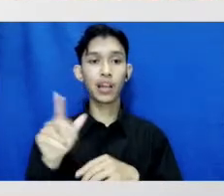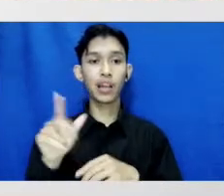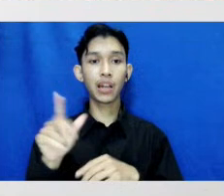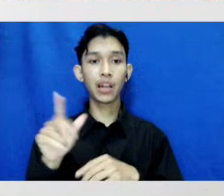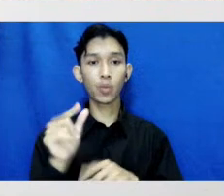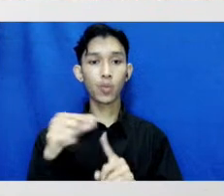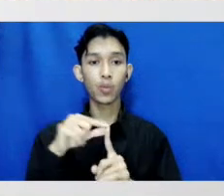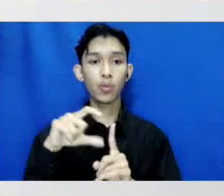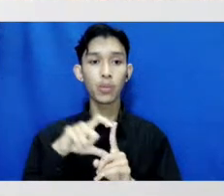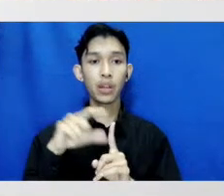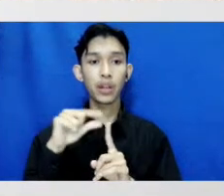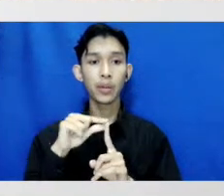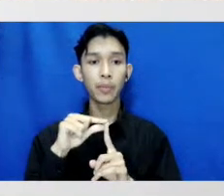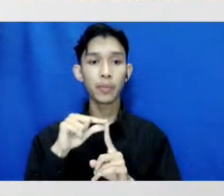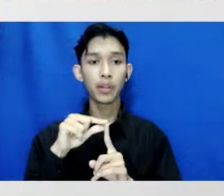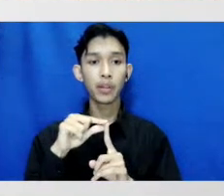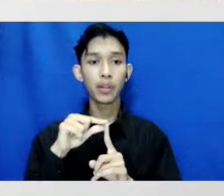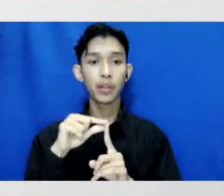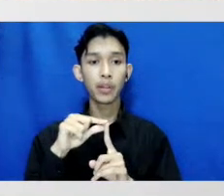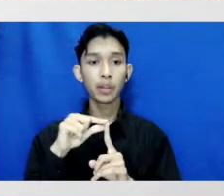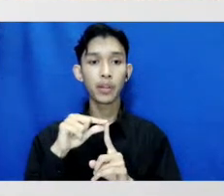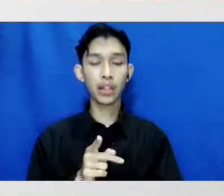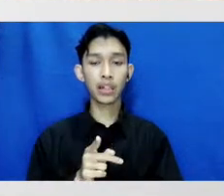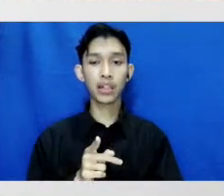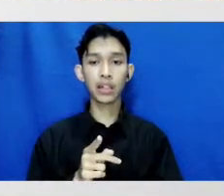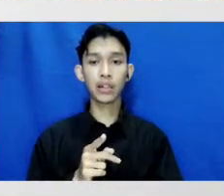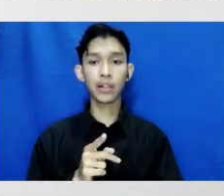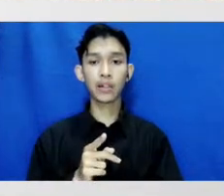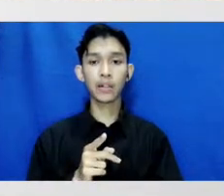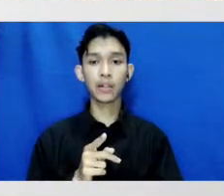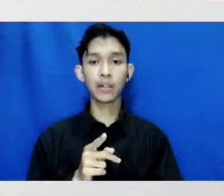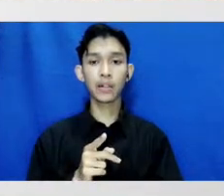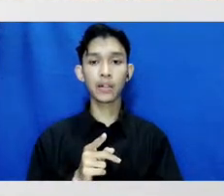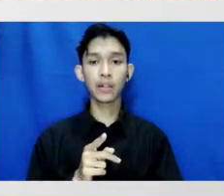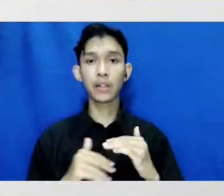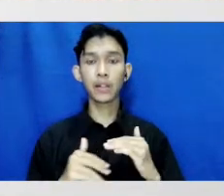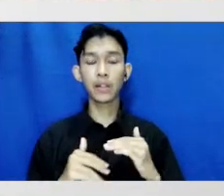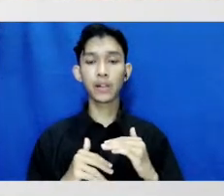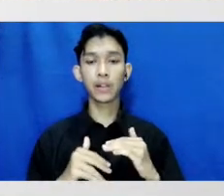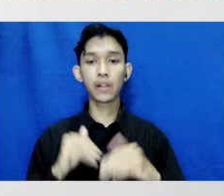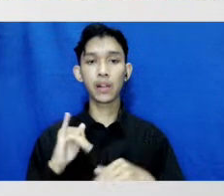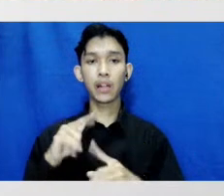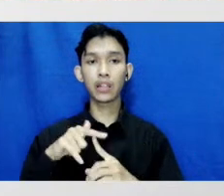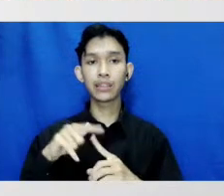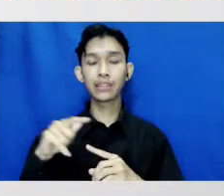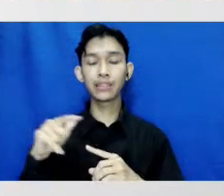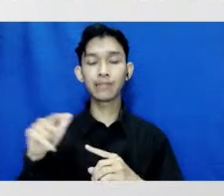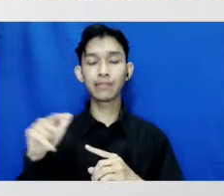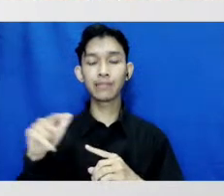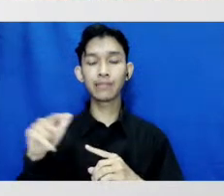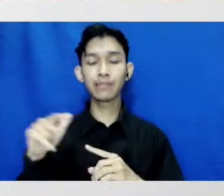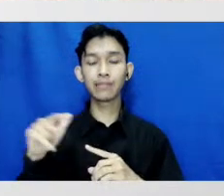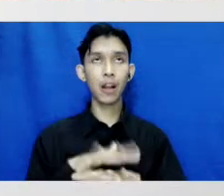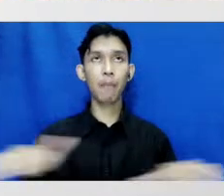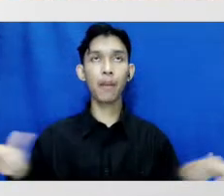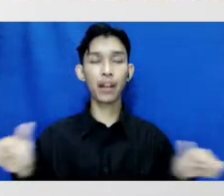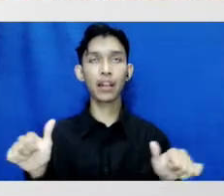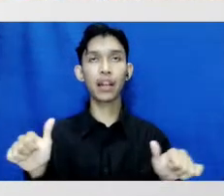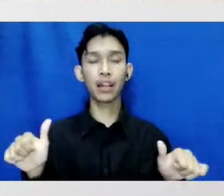RUPDP kita ada, di standar IT security internasional pun juga ada. Yaitu